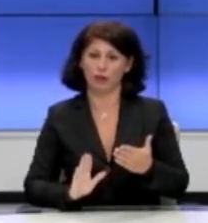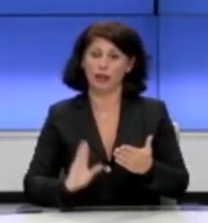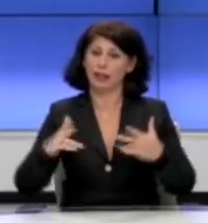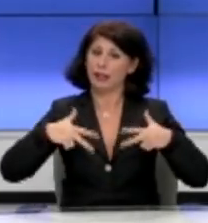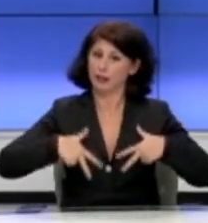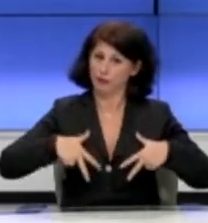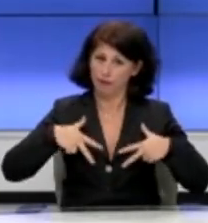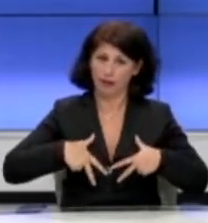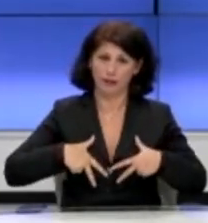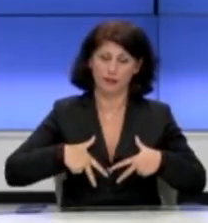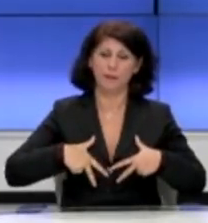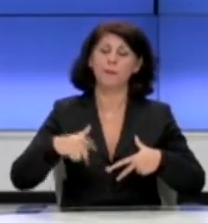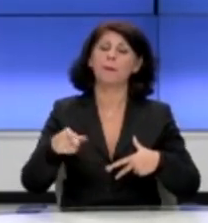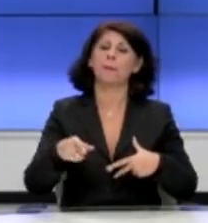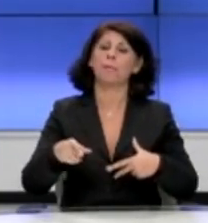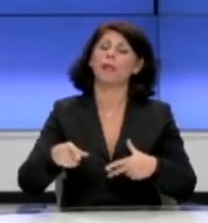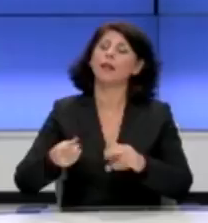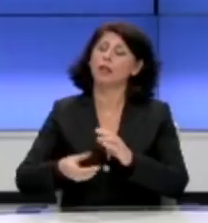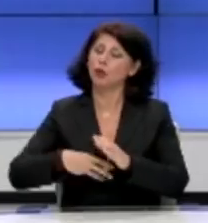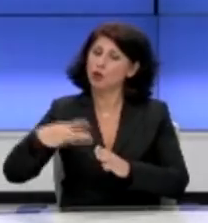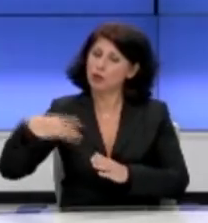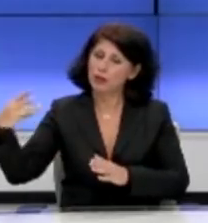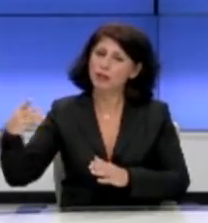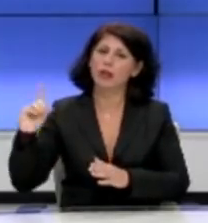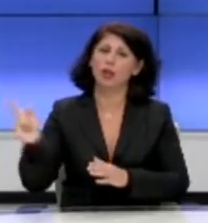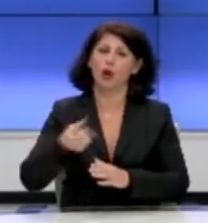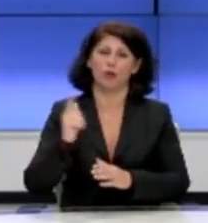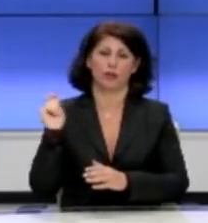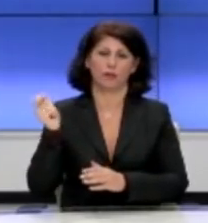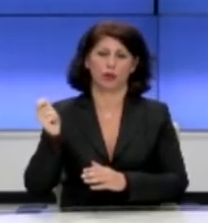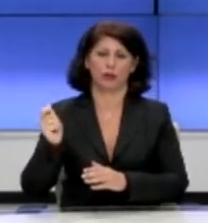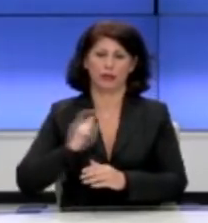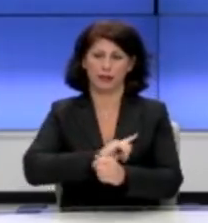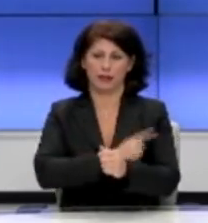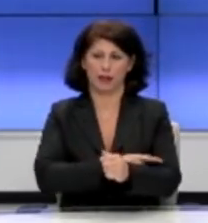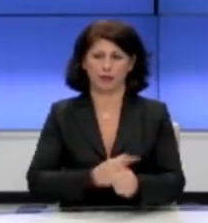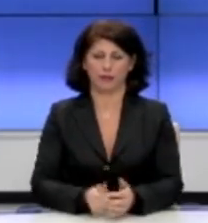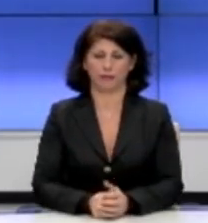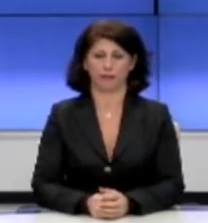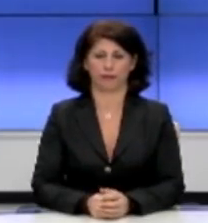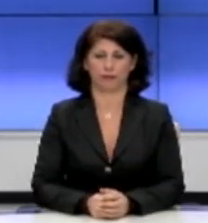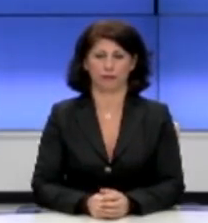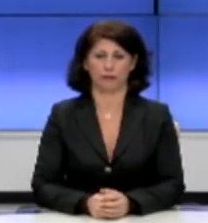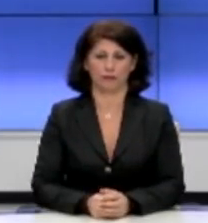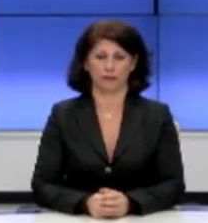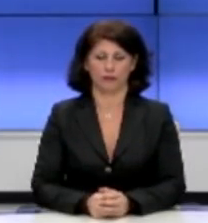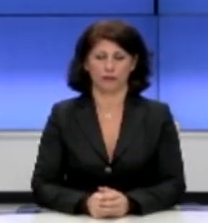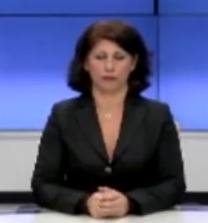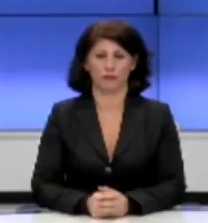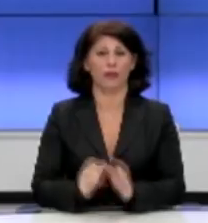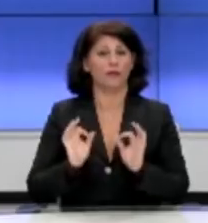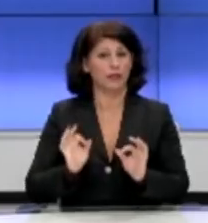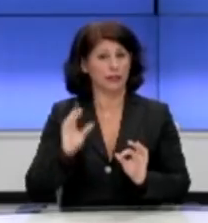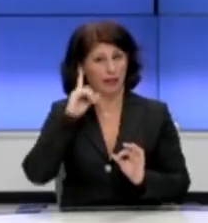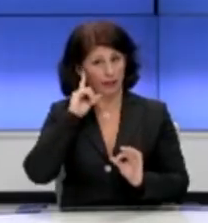την κυβέρνηση και την αξιωματική αντιπολίτευση και όλες τις πολιτικές δυνάμεις. Και φυσικά